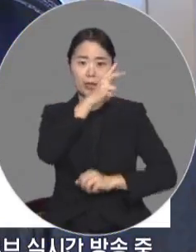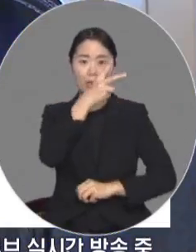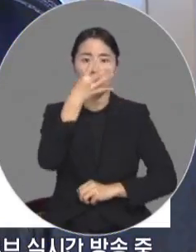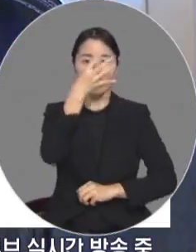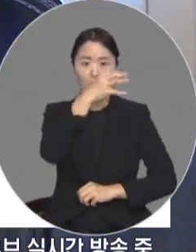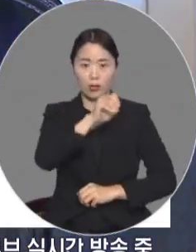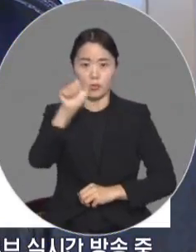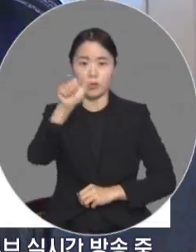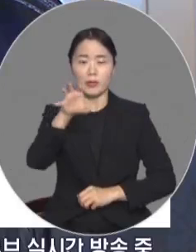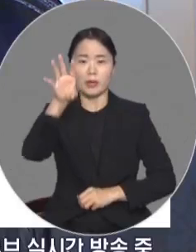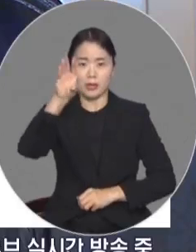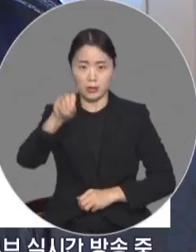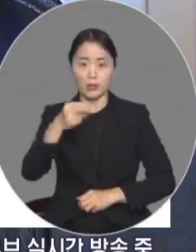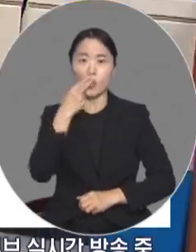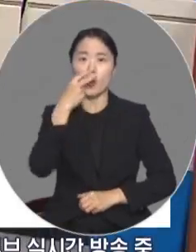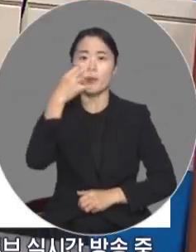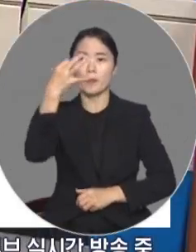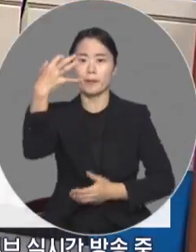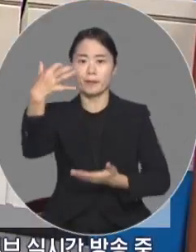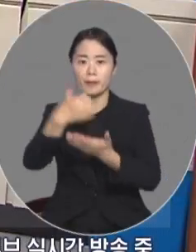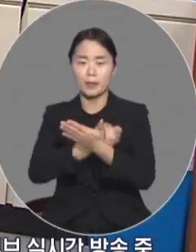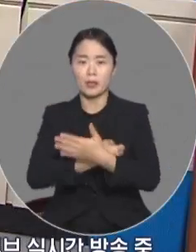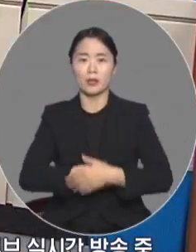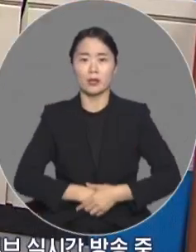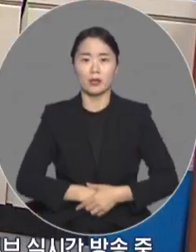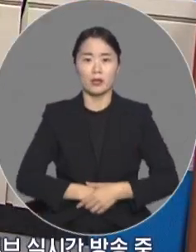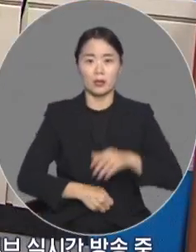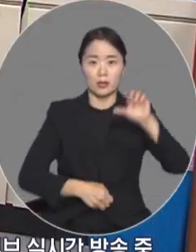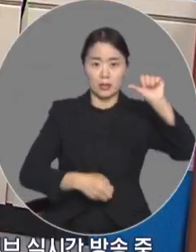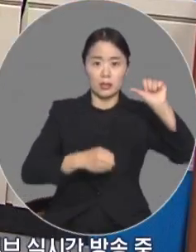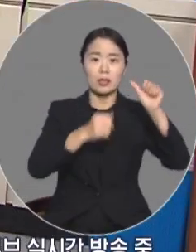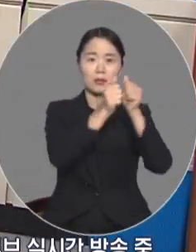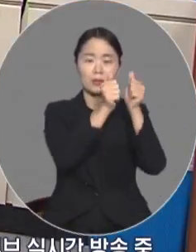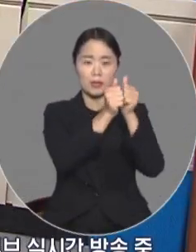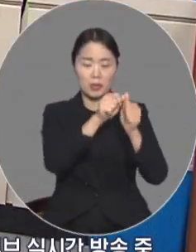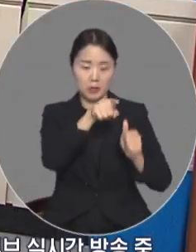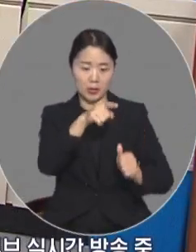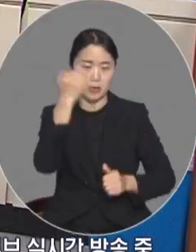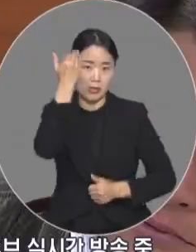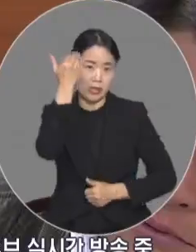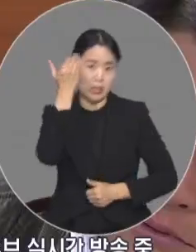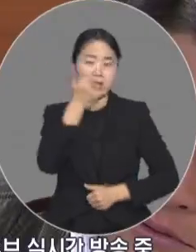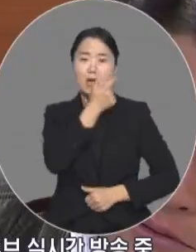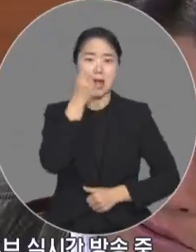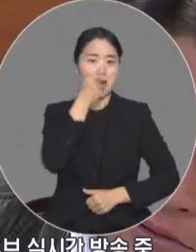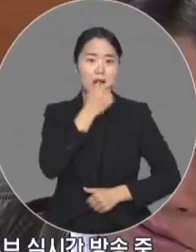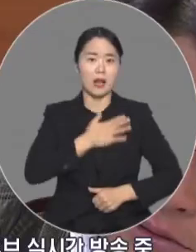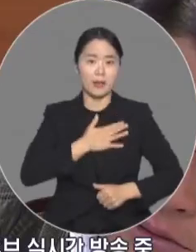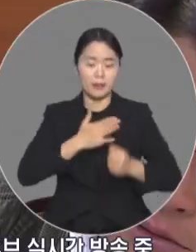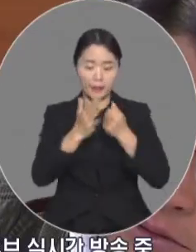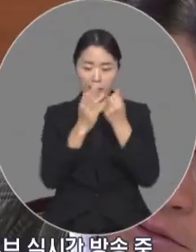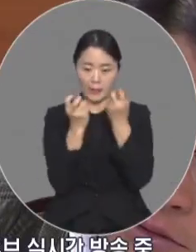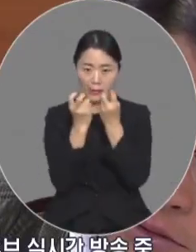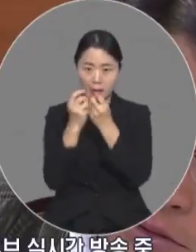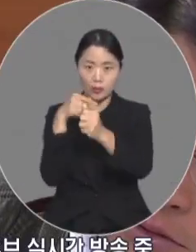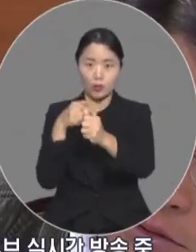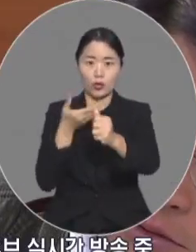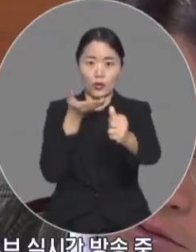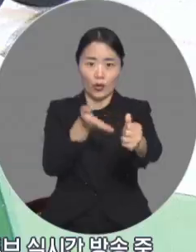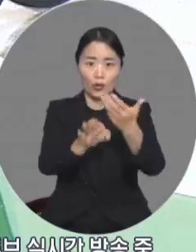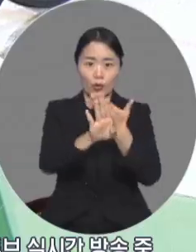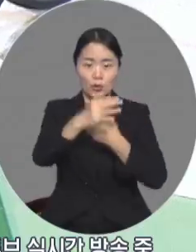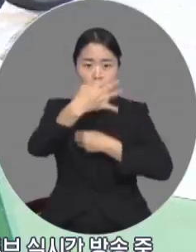원의 보험금을 가로챘습니다. 특히 A씨는 보험 관련 지식을 활용해 수법까지 알려주면서